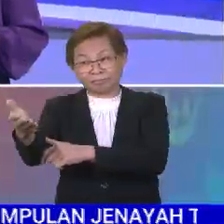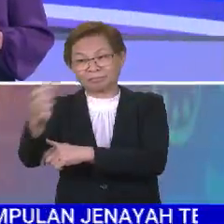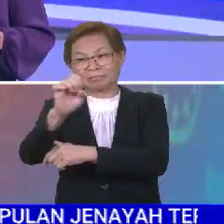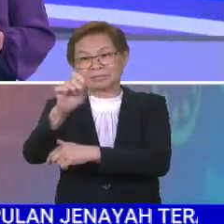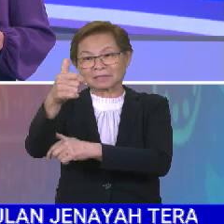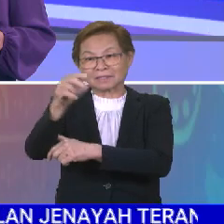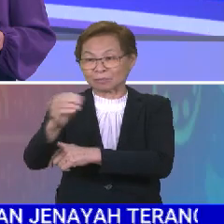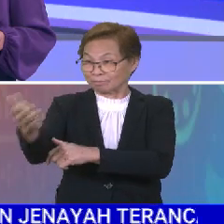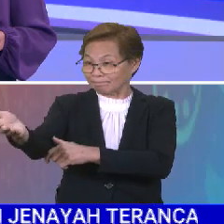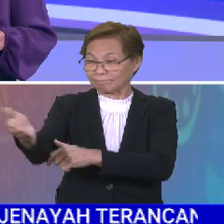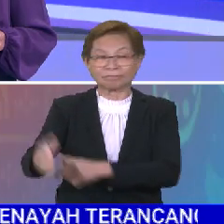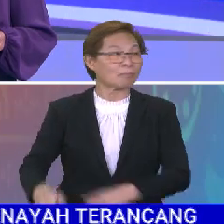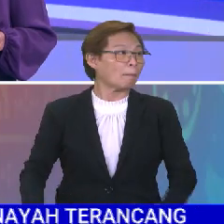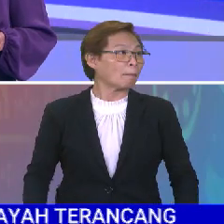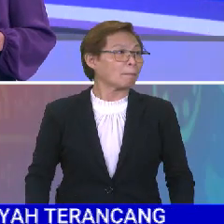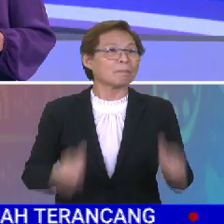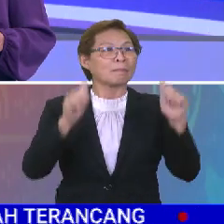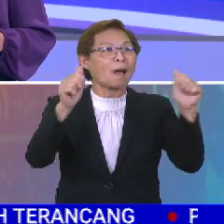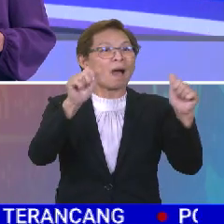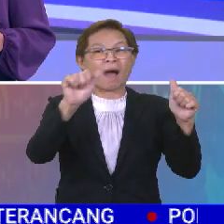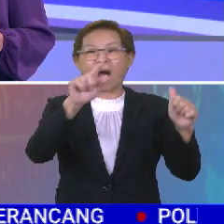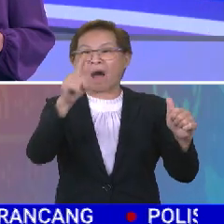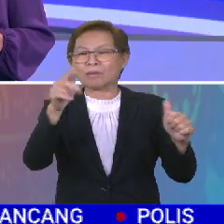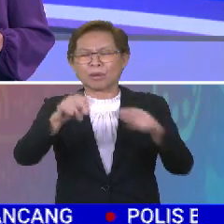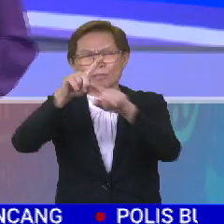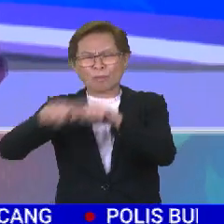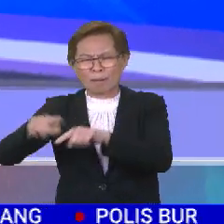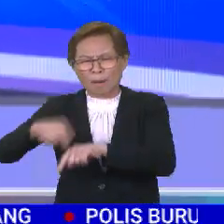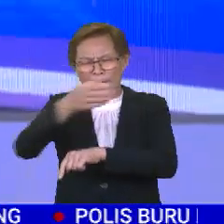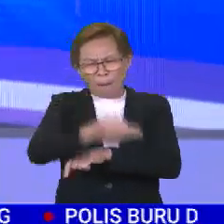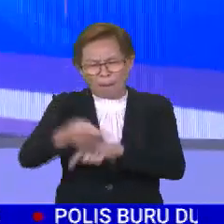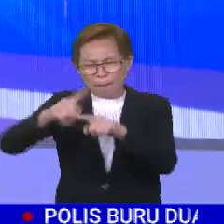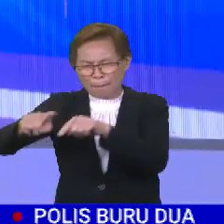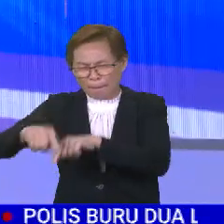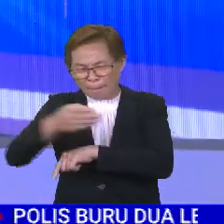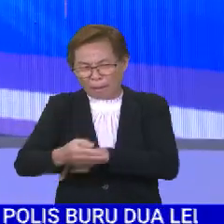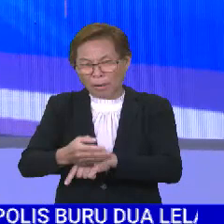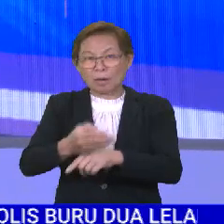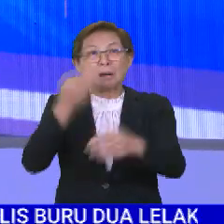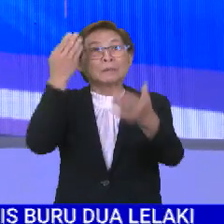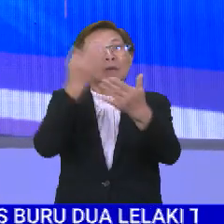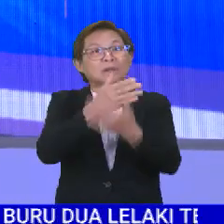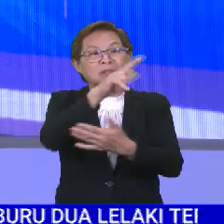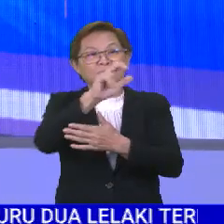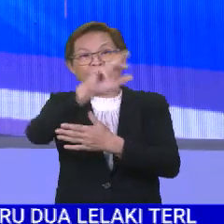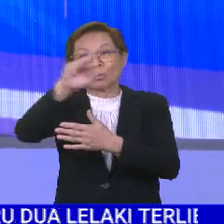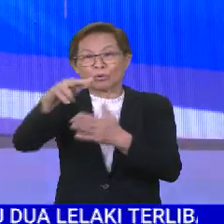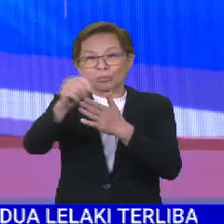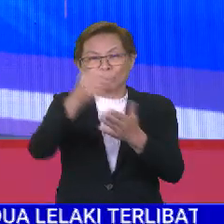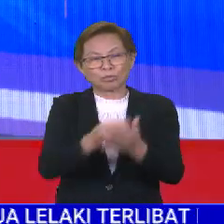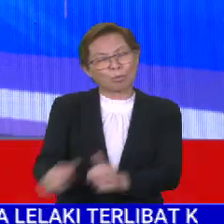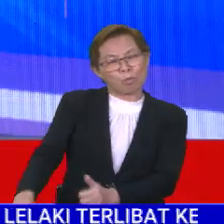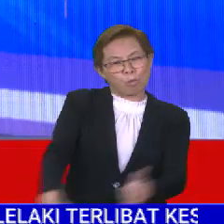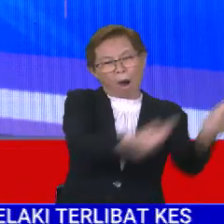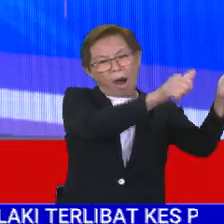silakan. Baik Azam, pelbagai barang rampasan mencecah lebih RM300,000